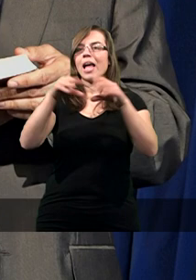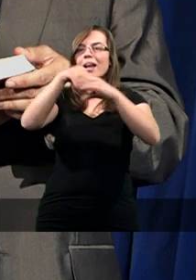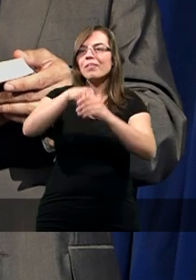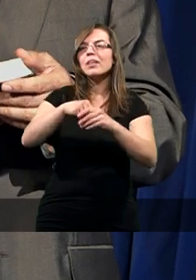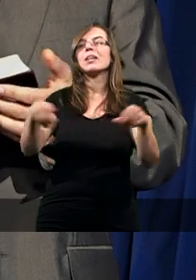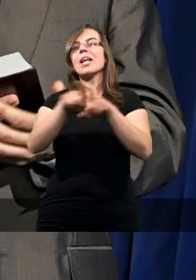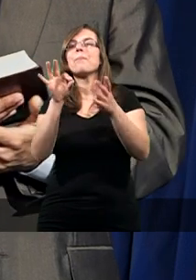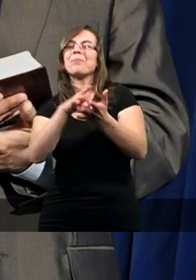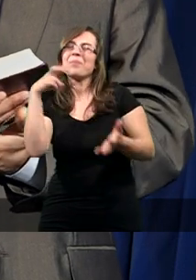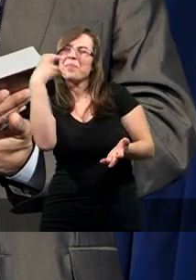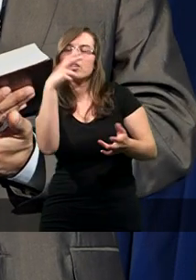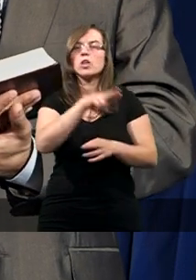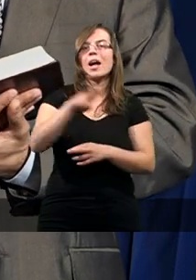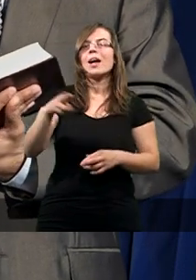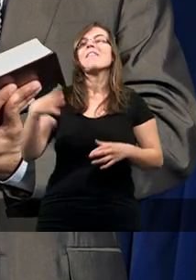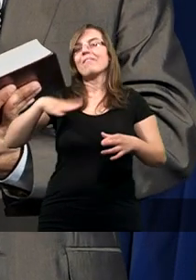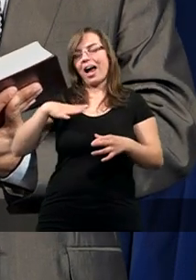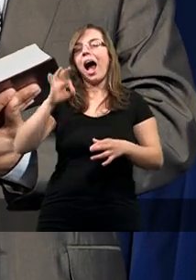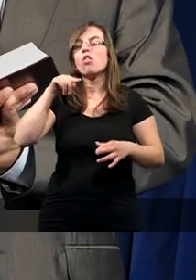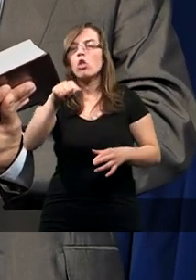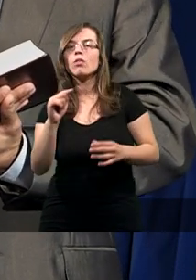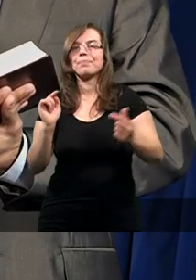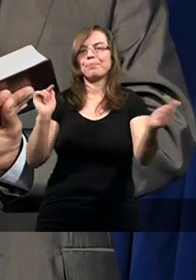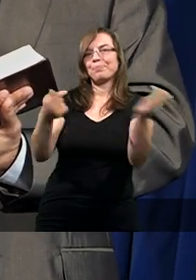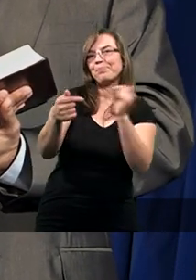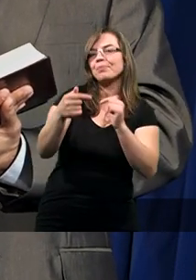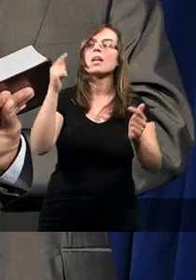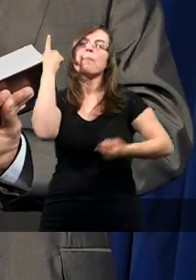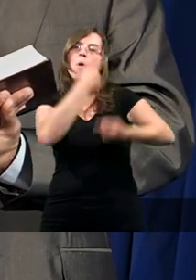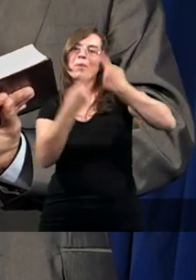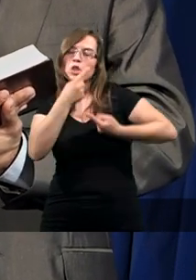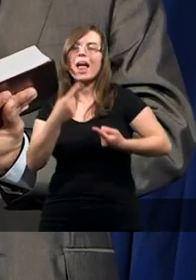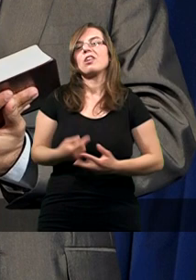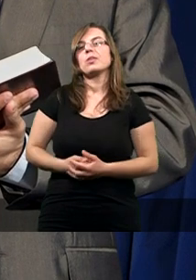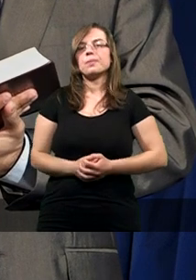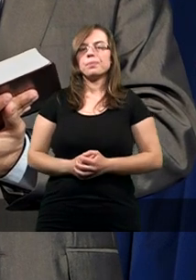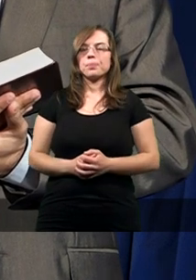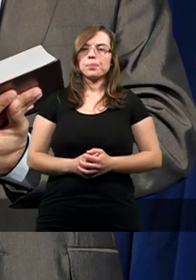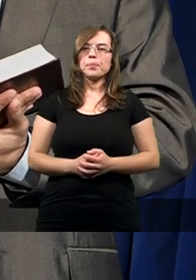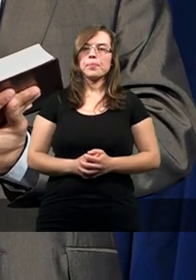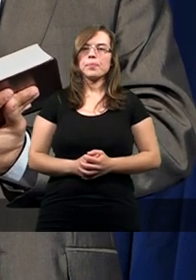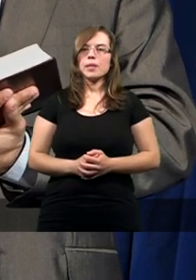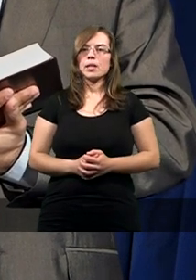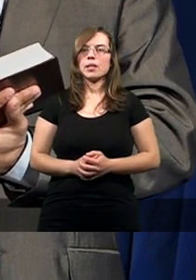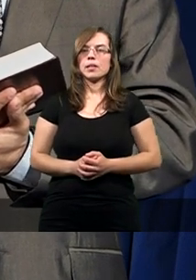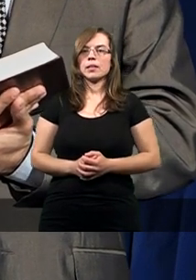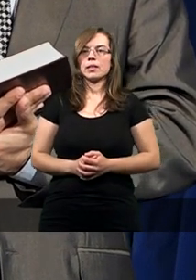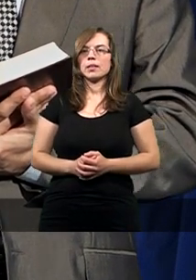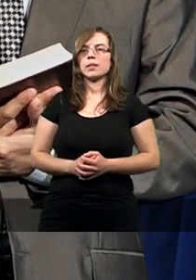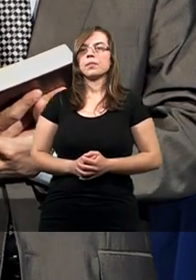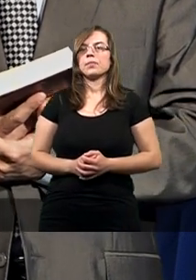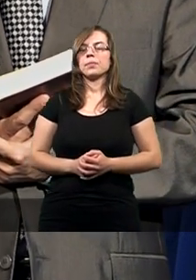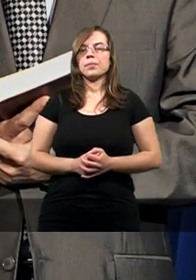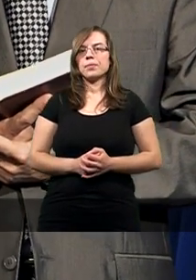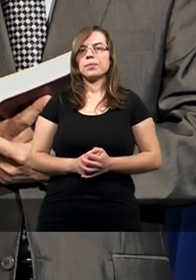Jest w tym pewna ciekawa rzecz i myślę, że warto o tym pomyśleć. That finger that was writing in the sand